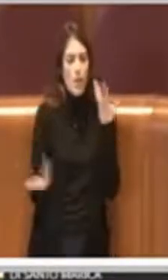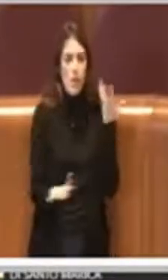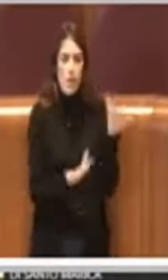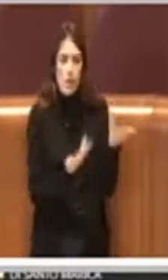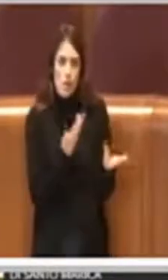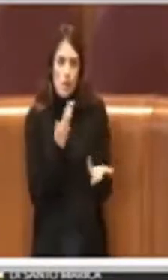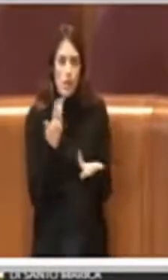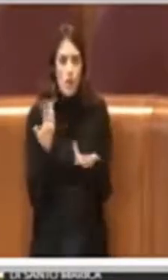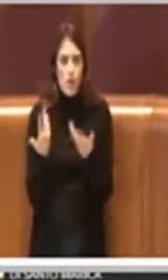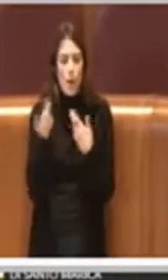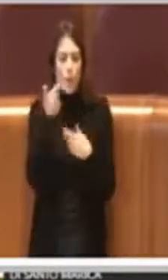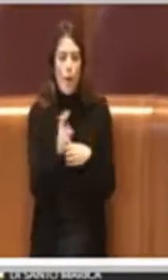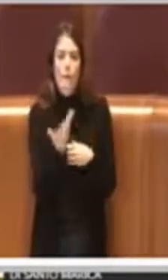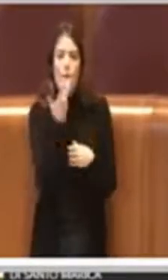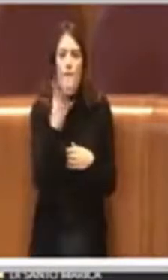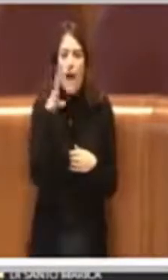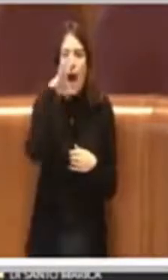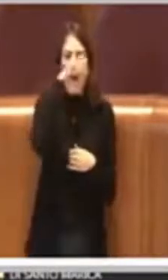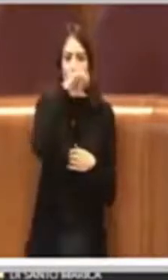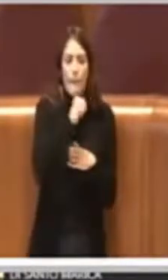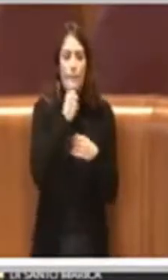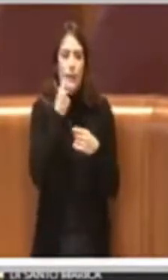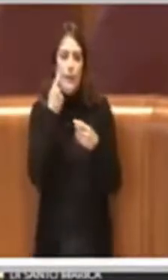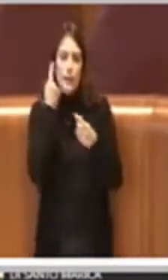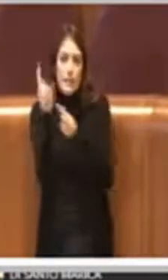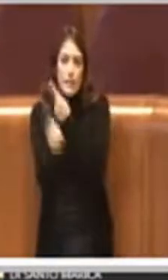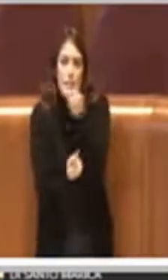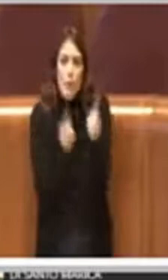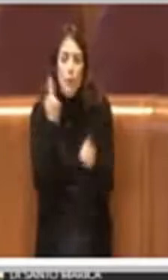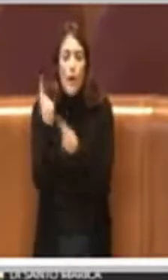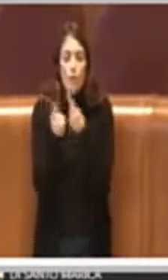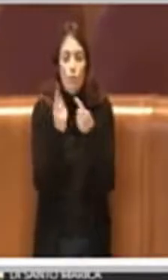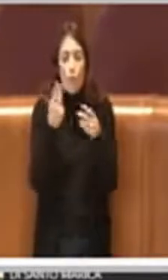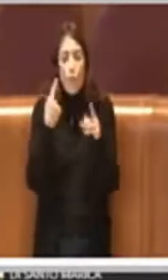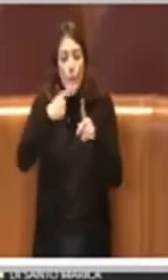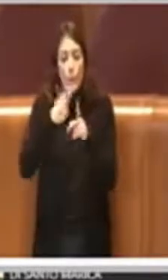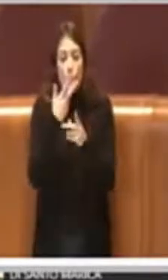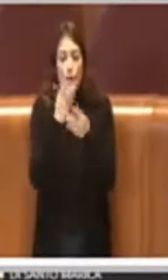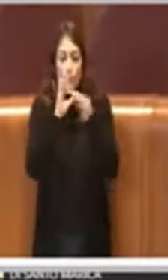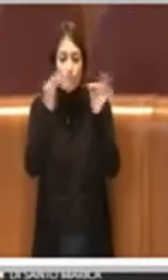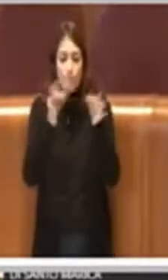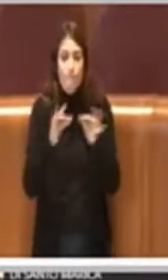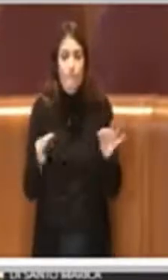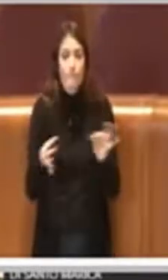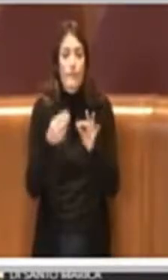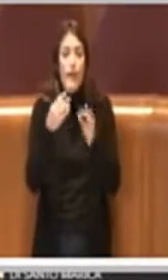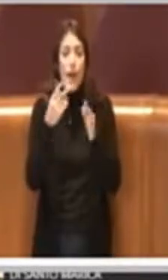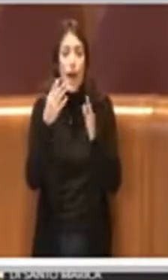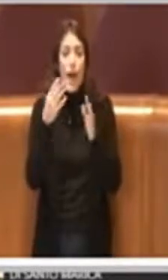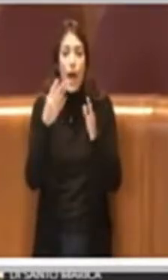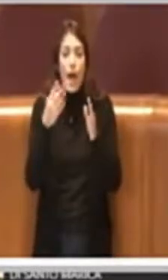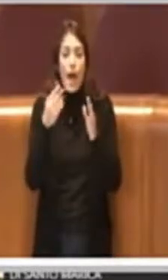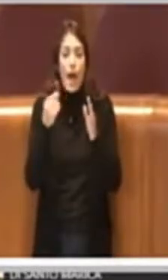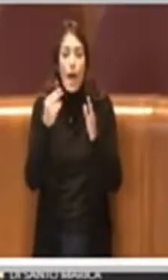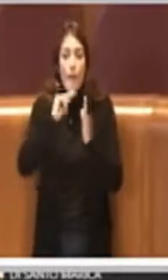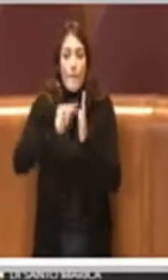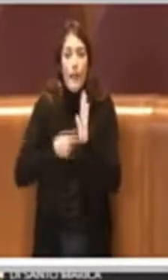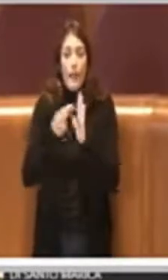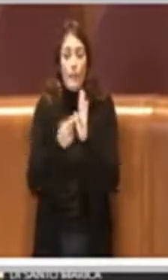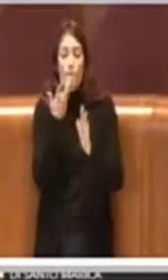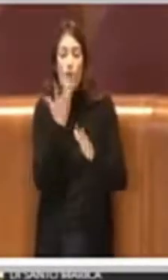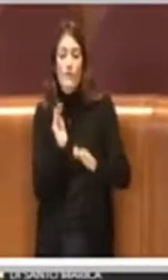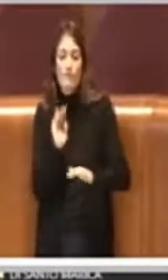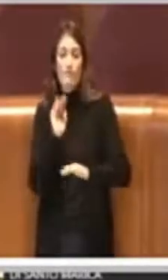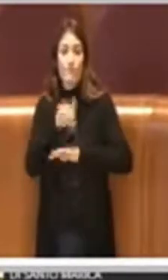per comprendere le motivazioni e le osservazioni e formulare degli emendamenti che superassero o che intendessero superare